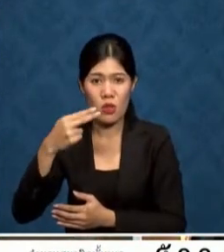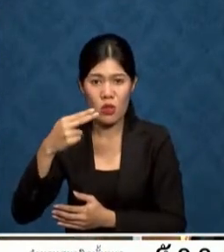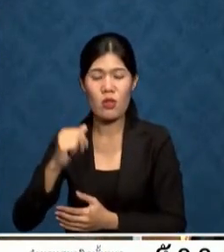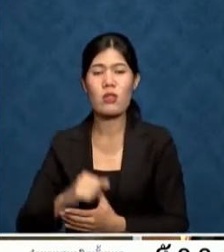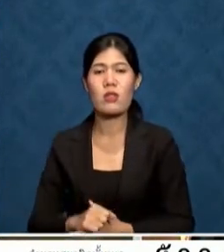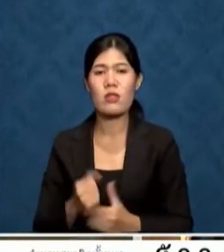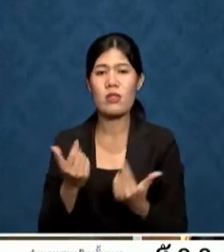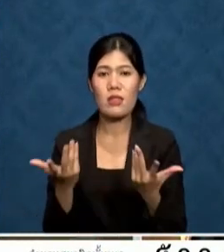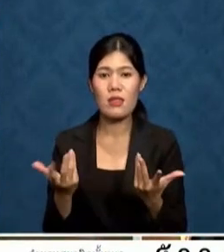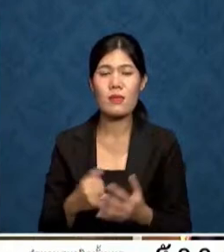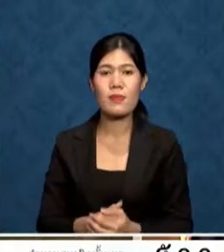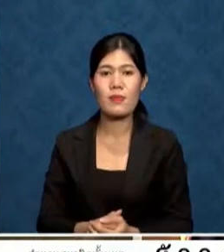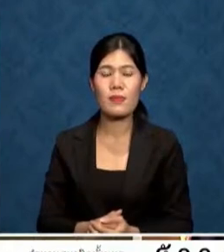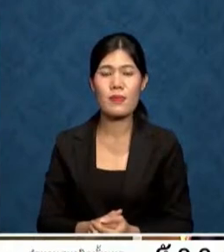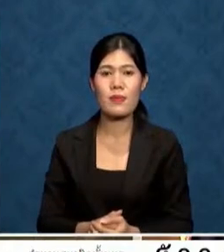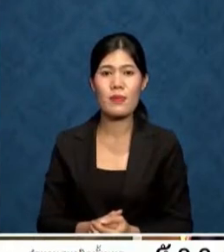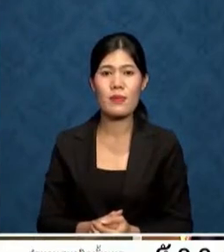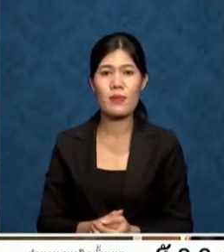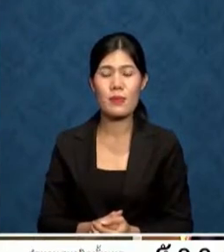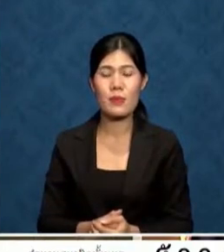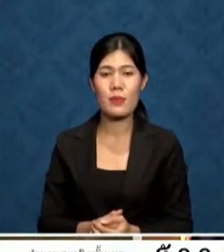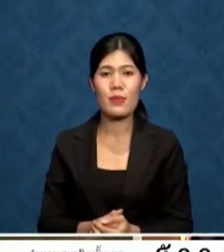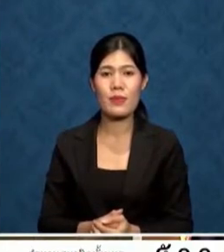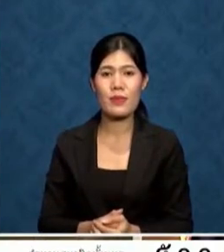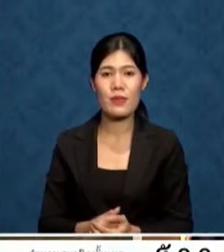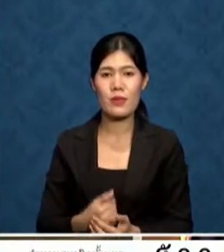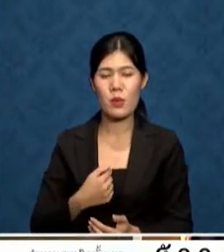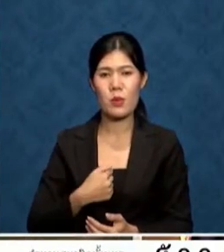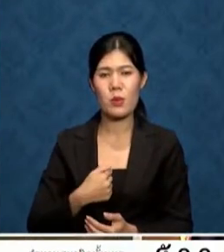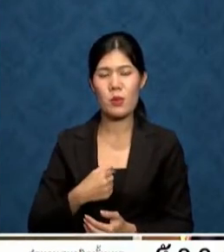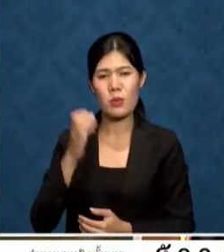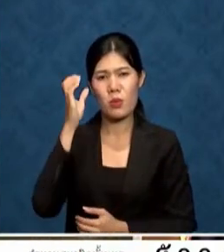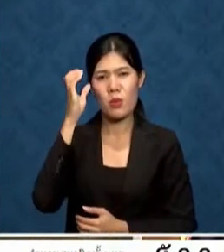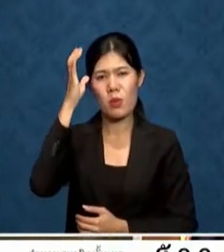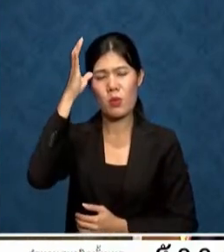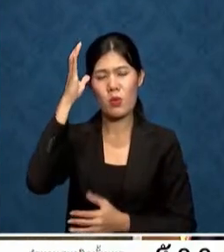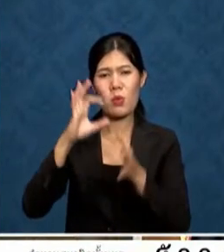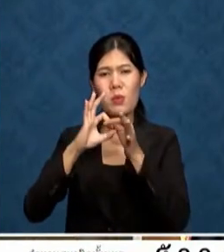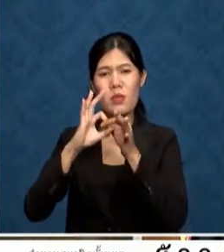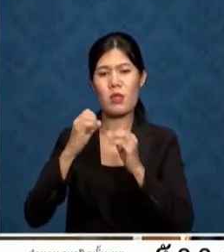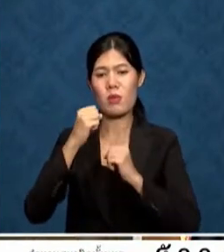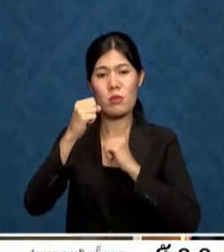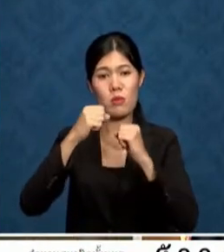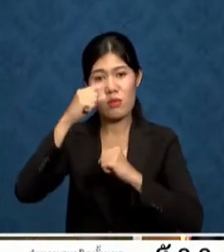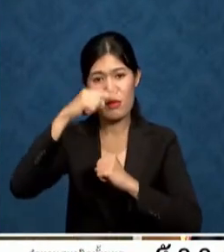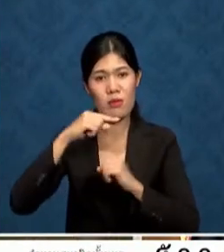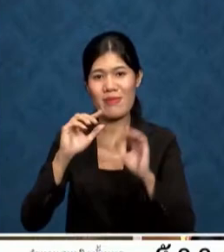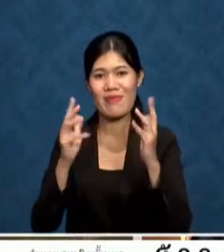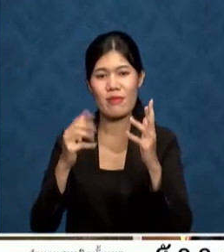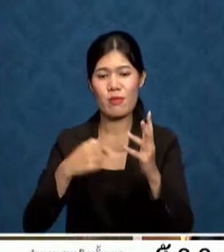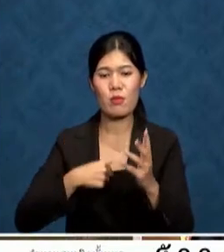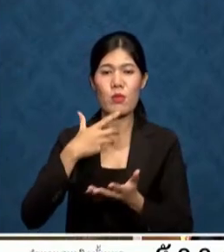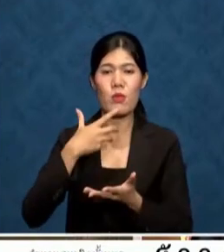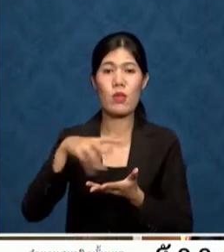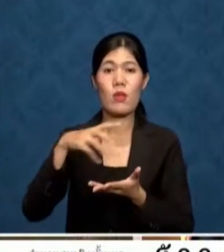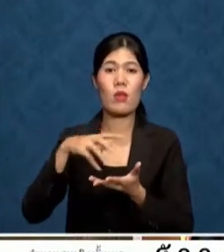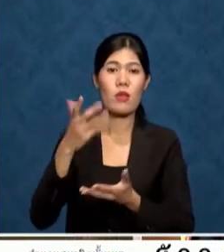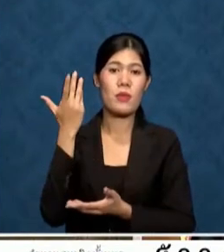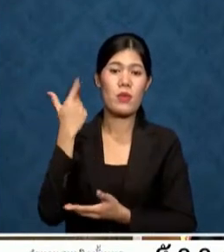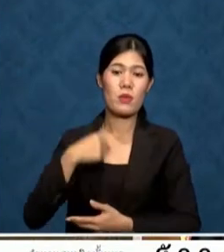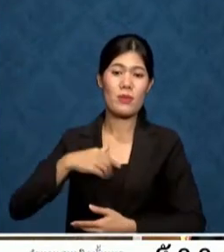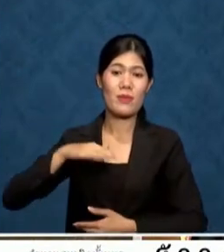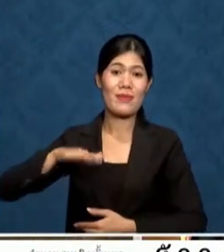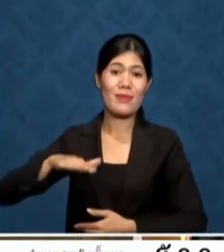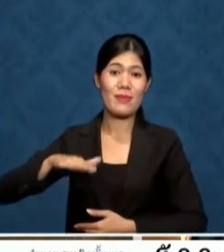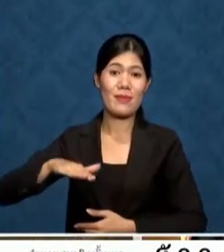ตัวผมเองนะครับผมพูดตรงนี้ว่าผมไม่ได้มีความรู้เรื่องมวยไทยแต่ผมเล่าอย่างนี้นะครับตอนผมเป็นเด็กเนี่ย